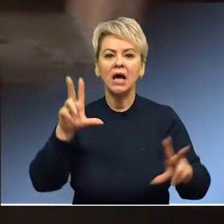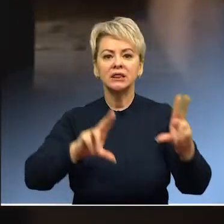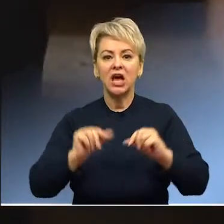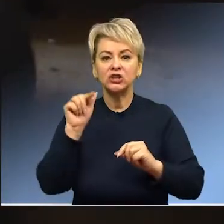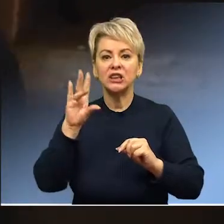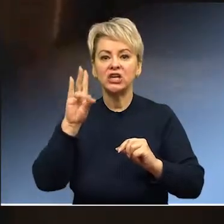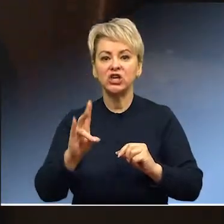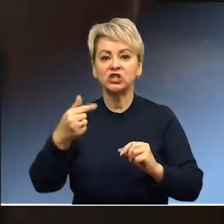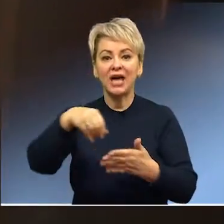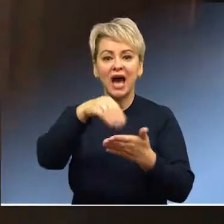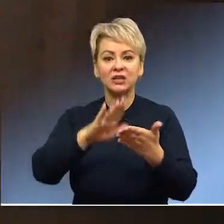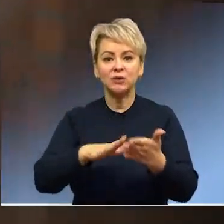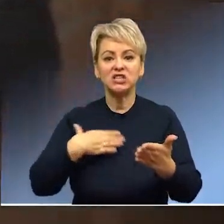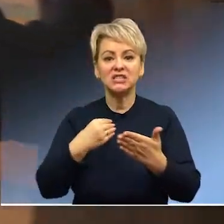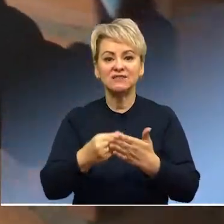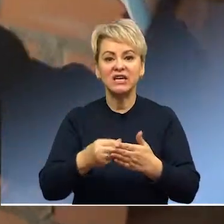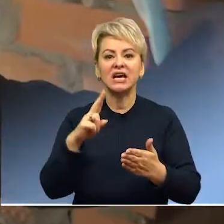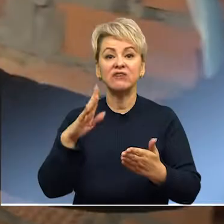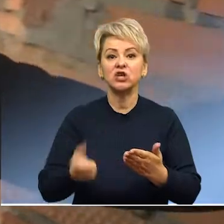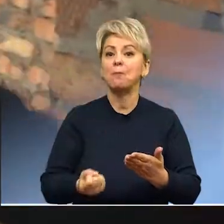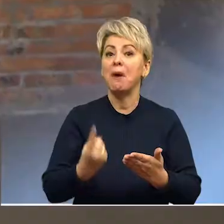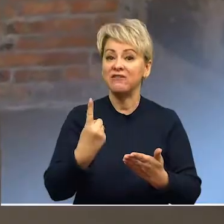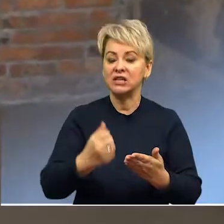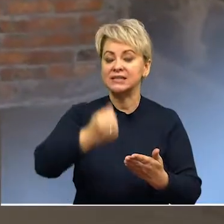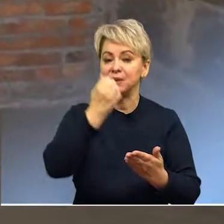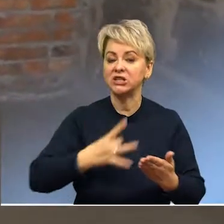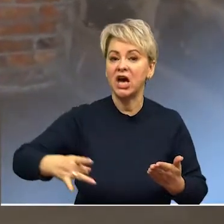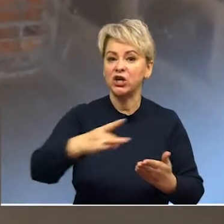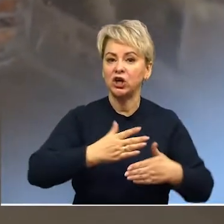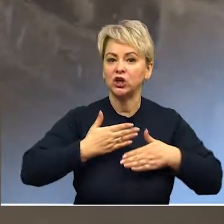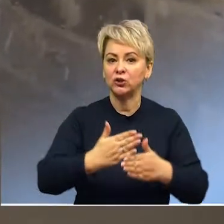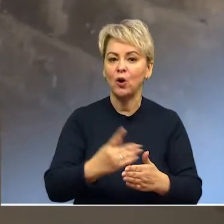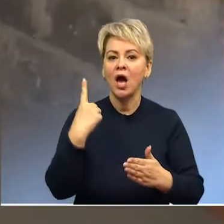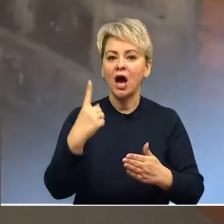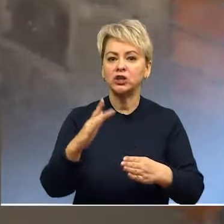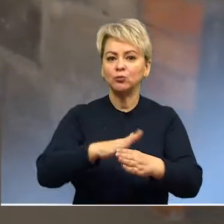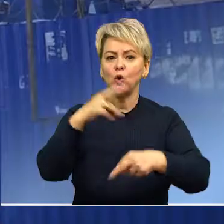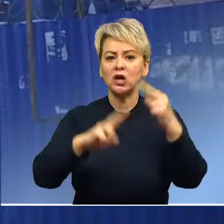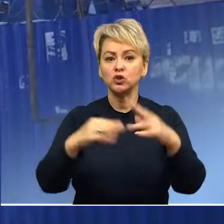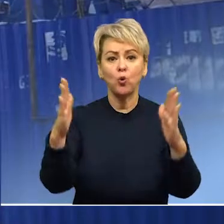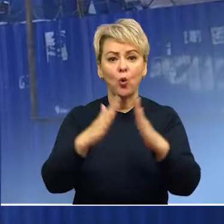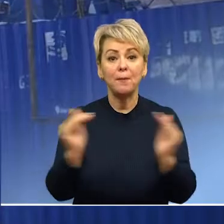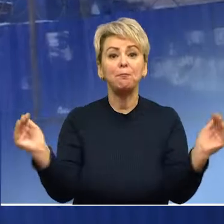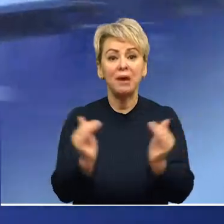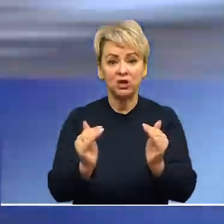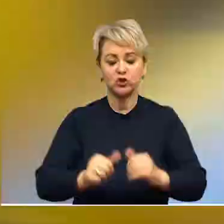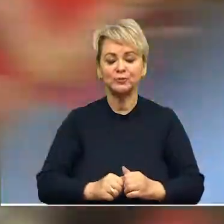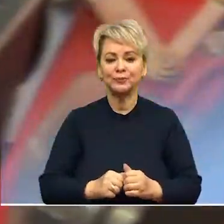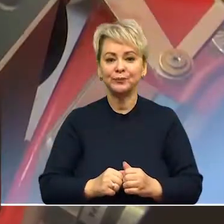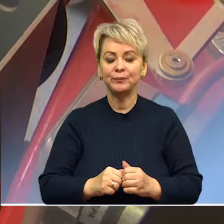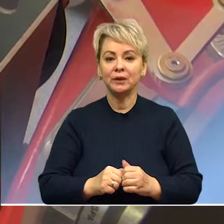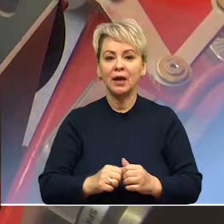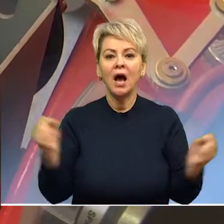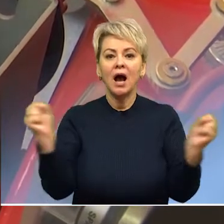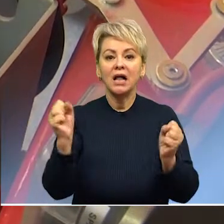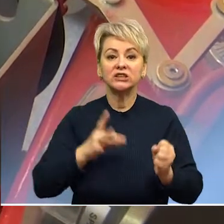Надежда отметить новоселье в собственной квартире снова появилась. Благодаря региональной субсидии одним долгостроем в Ростове станет меньше.